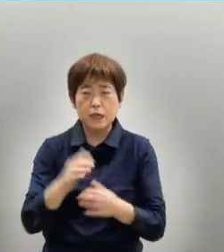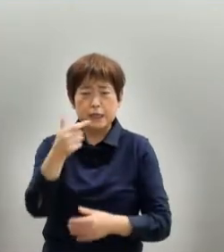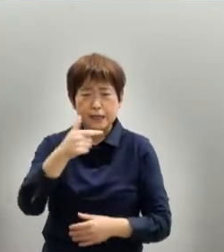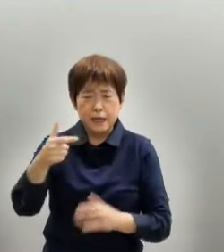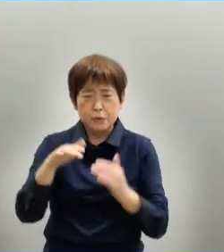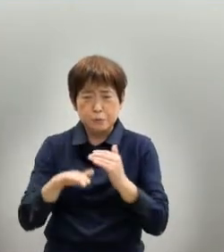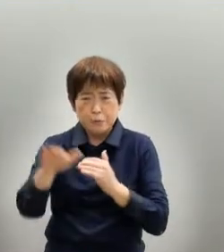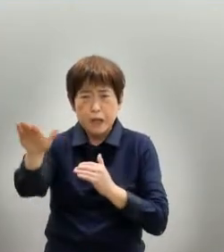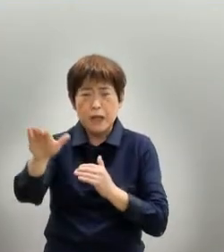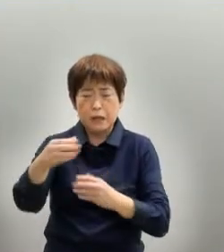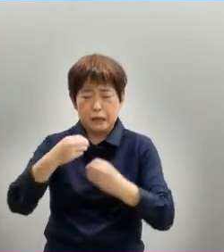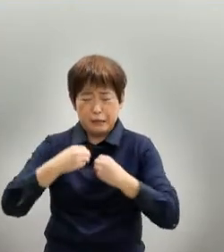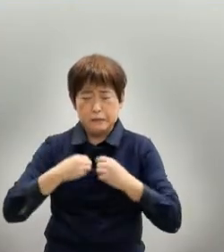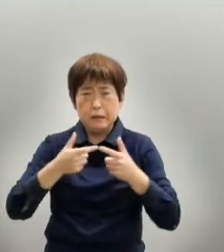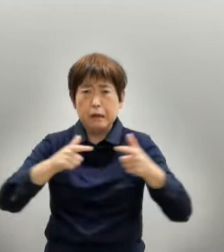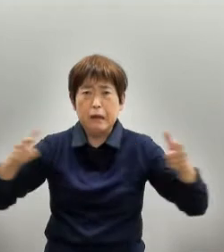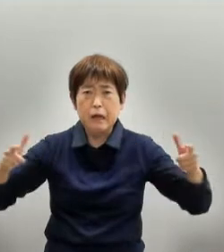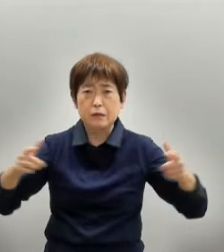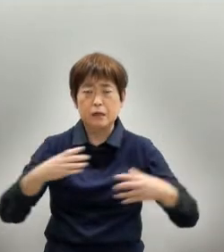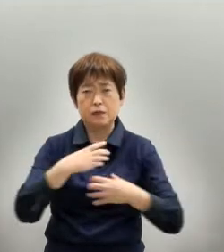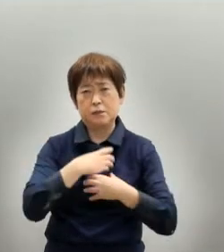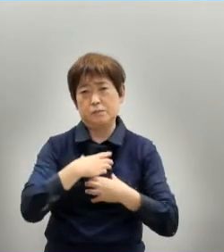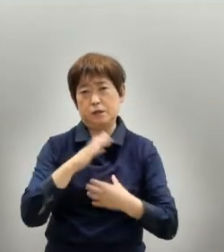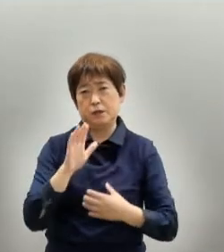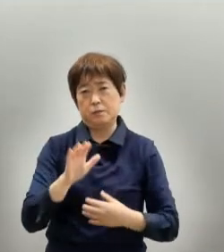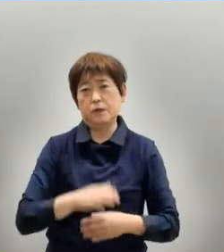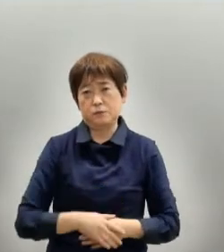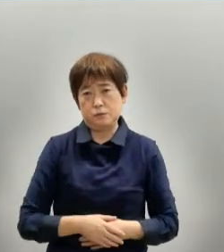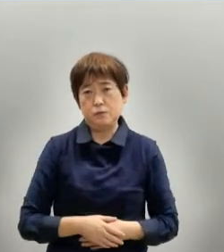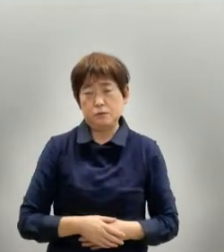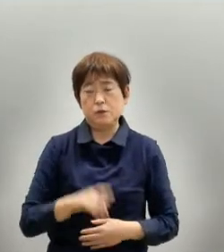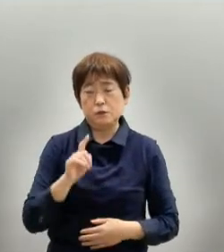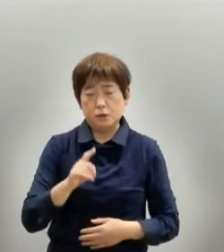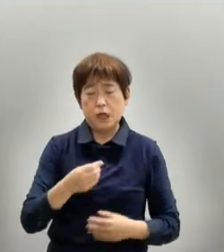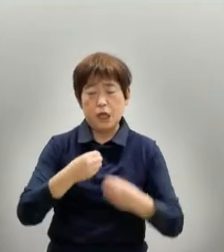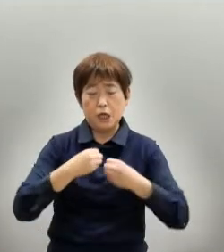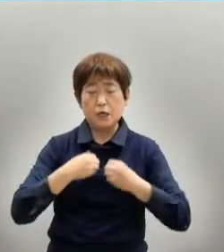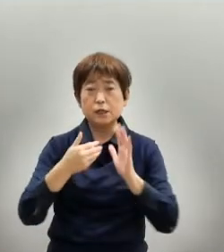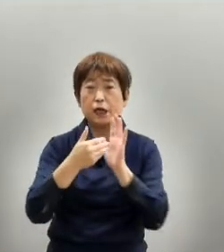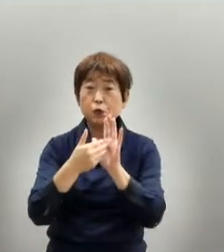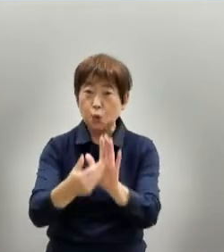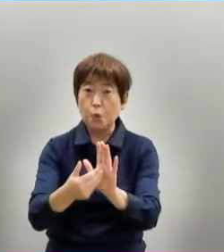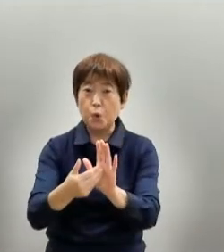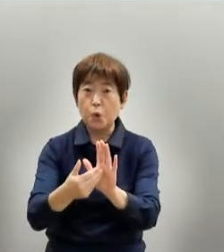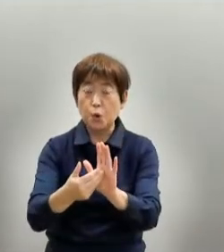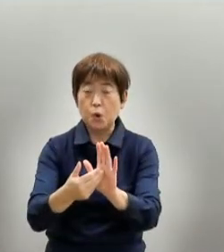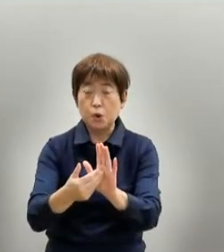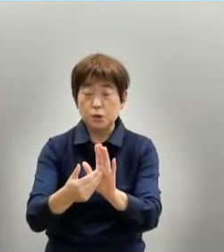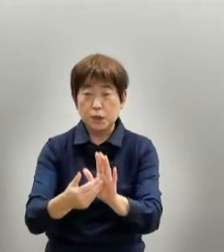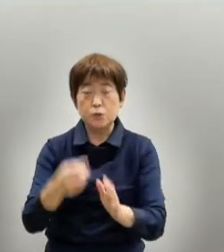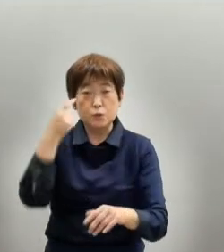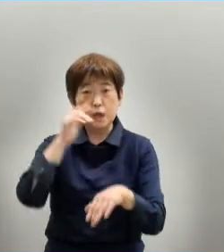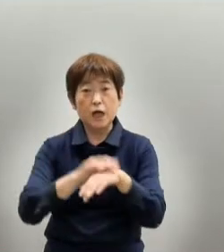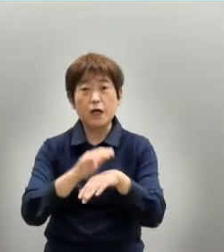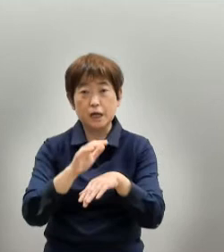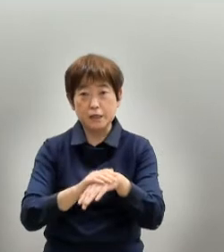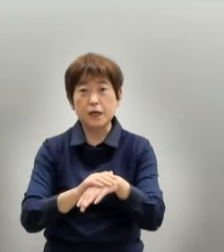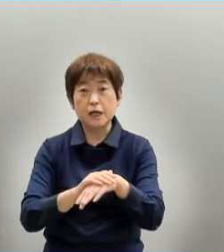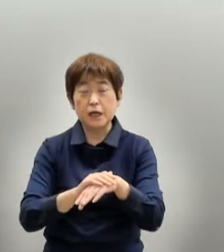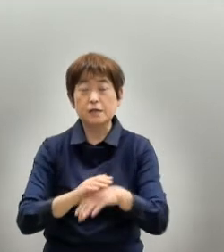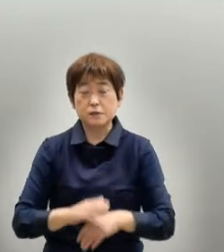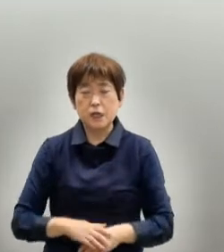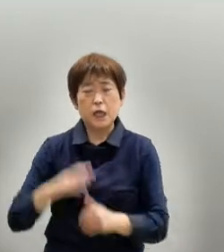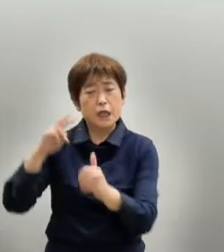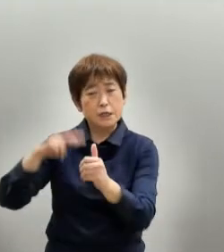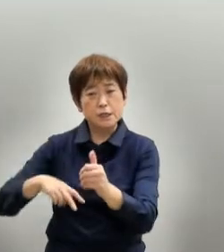起きてくるわけですけど、それに向けてですね、感染予防という観点でですね、認定点を取ってもら